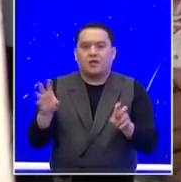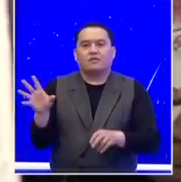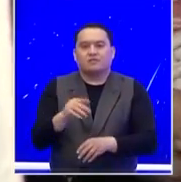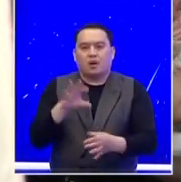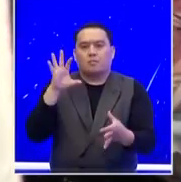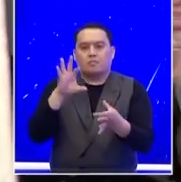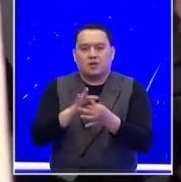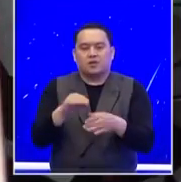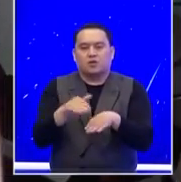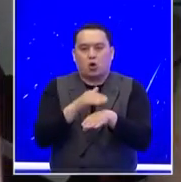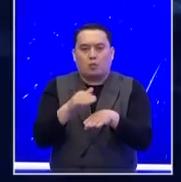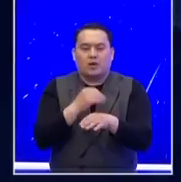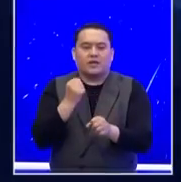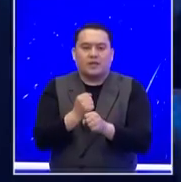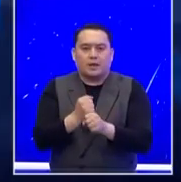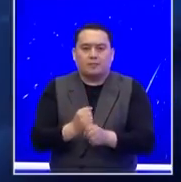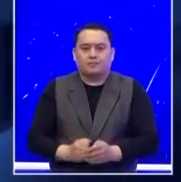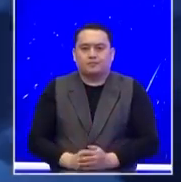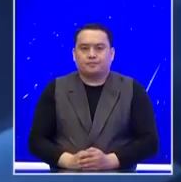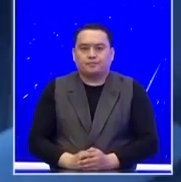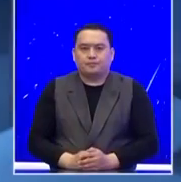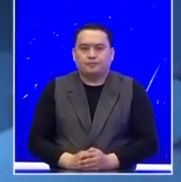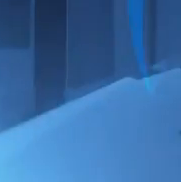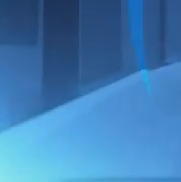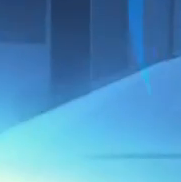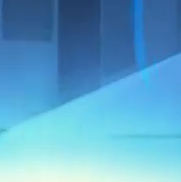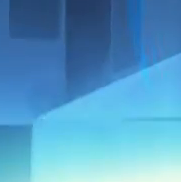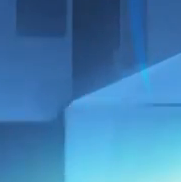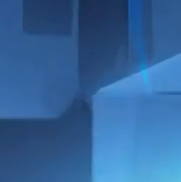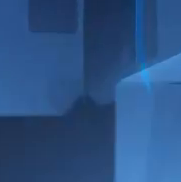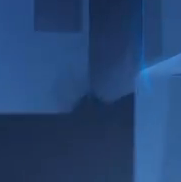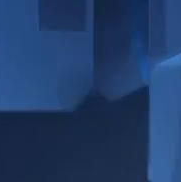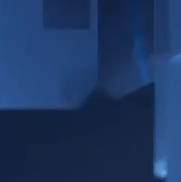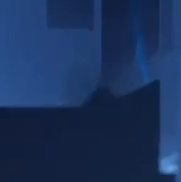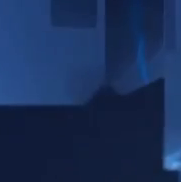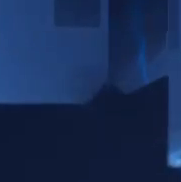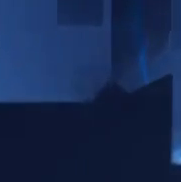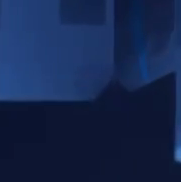и вместе делать благое дело. Алексей Цой, Габит Кадрахман, телеканал ЖТСУ, Талдыкурган.